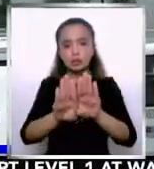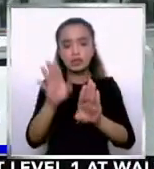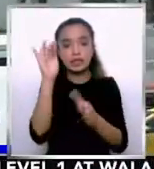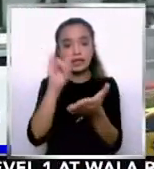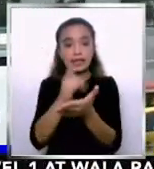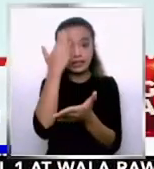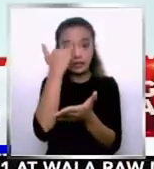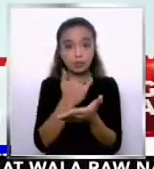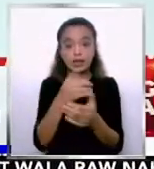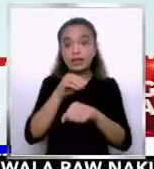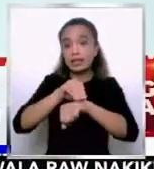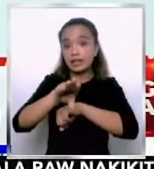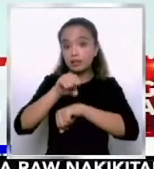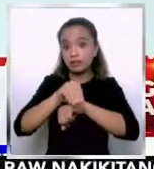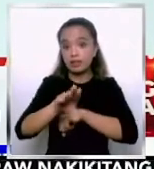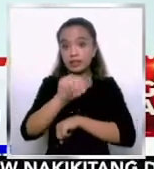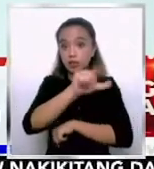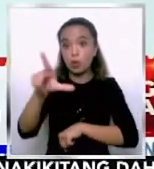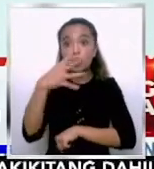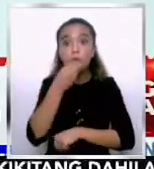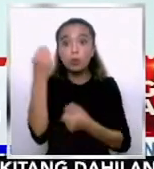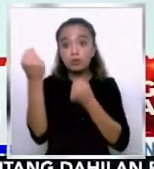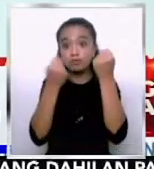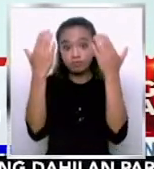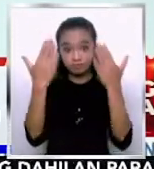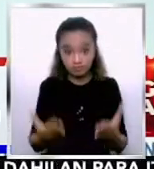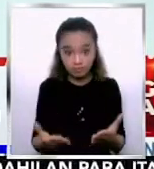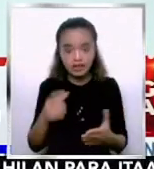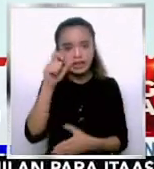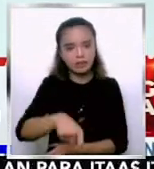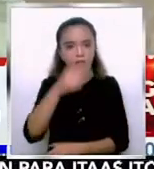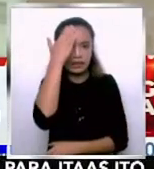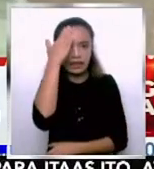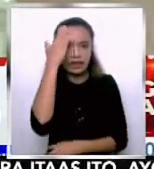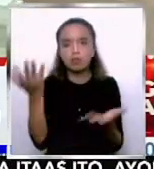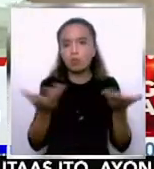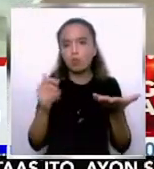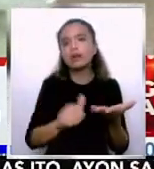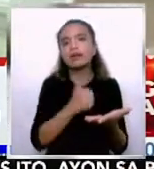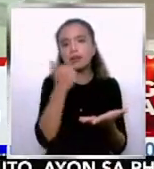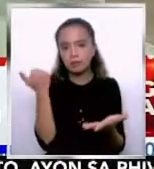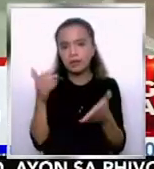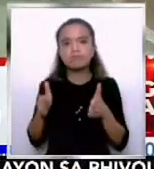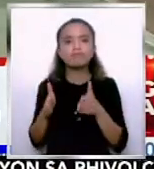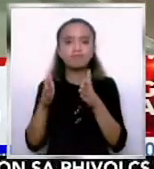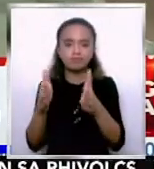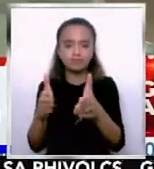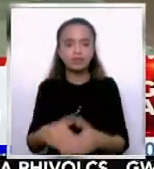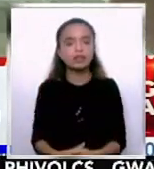motoristang daraan doon sa June 30 na alamin na ang ibang ruta para hindi maabala. Isasara natin ang